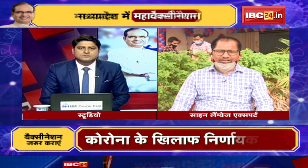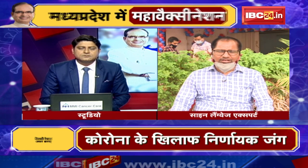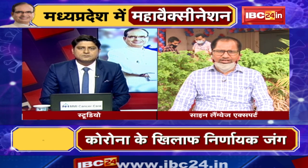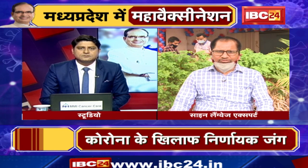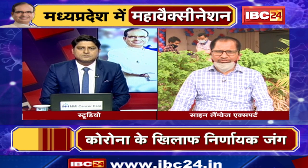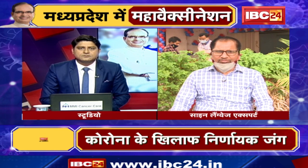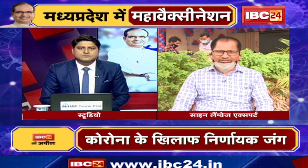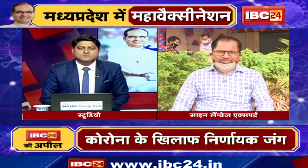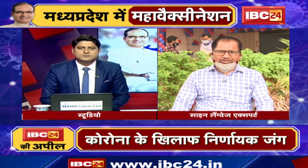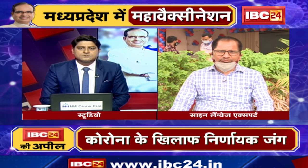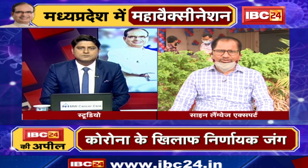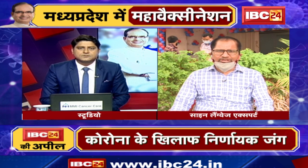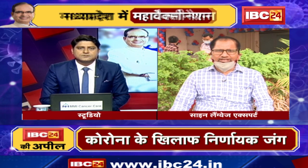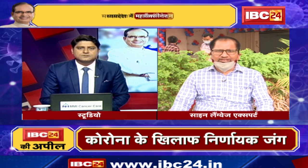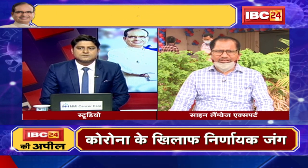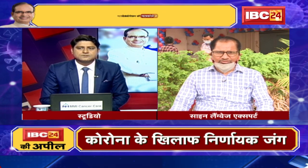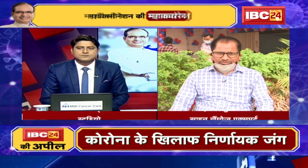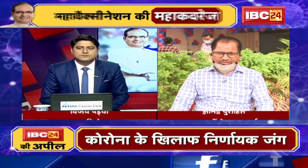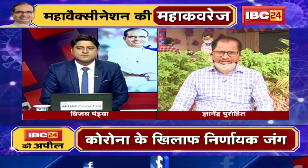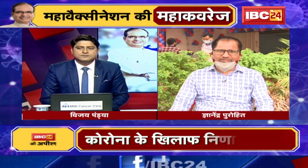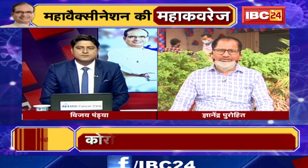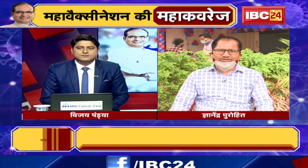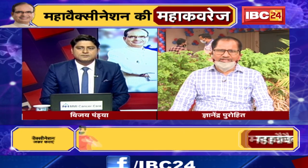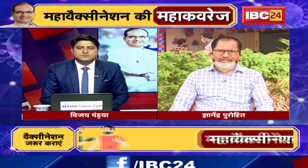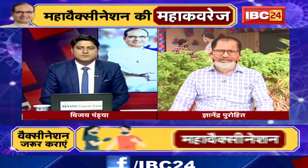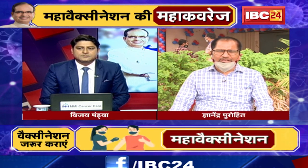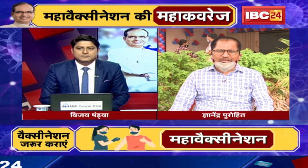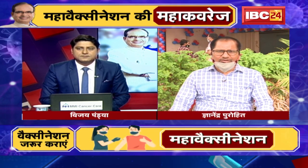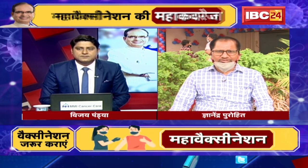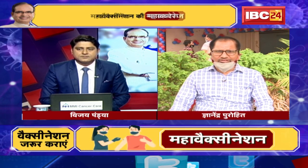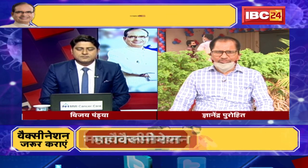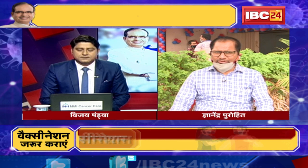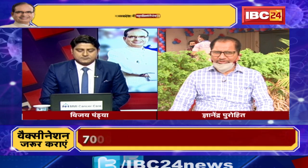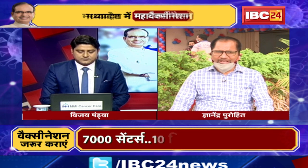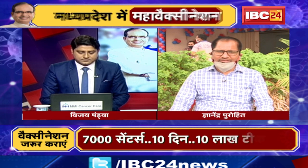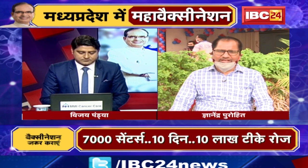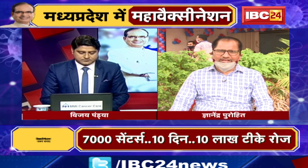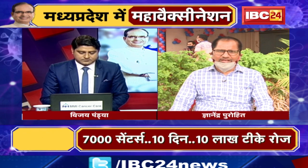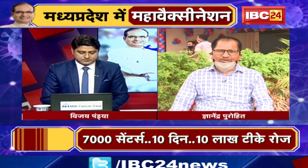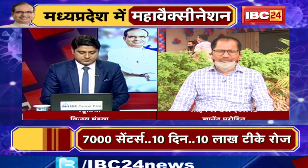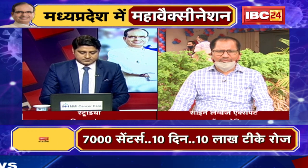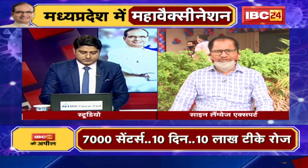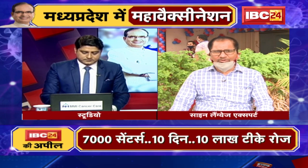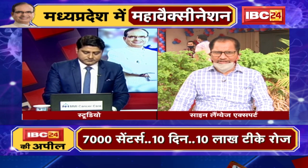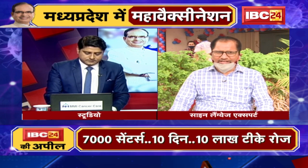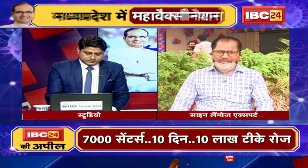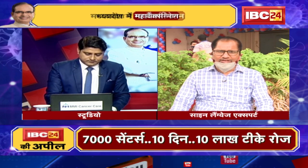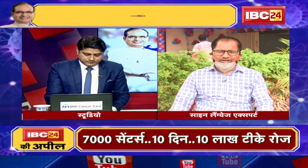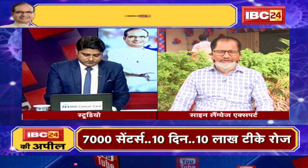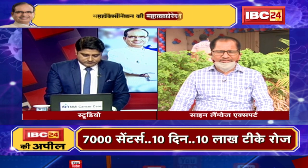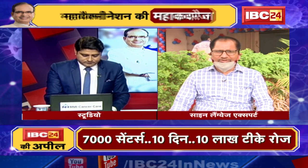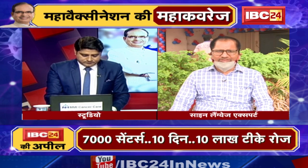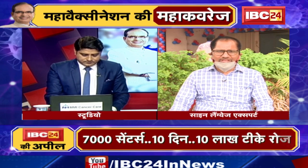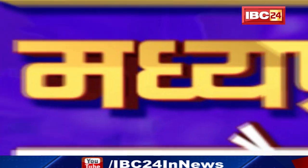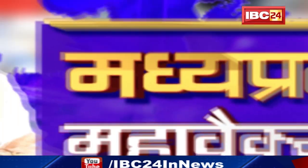विभाग के द्वारा जो समाज का जो कमजोर वर्ग है, खासतौर पे दिव्यांग जनों के लिए विशेष रूप से प्रयास किए गए हैं और सभी लोगों के